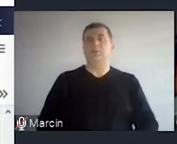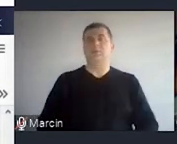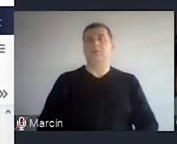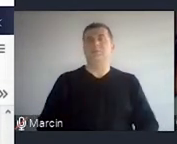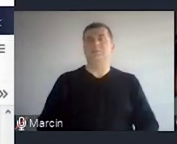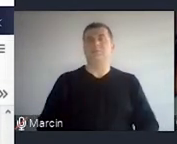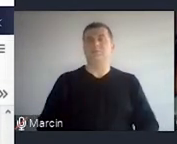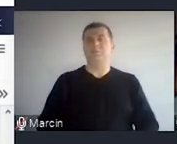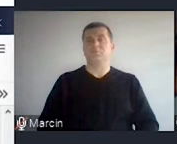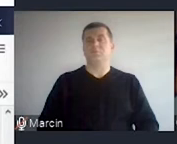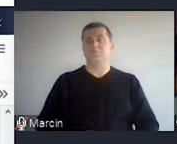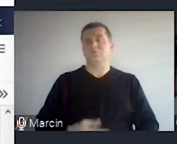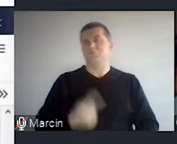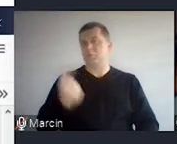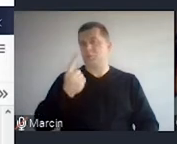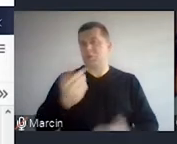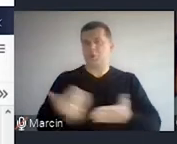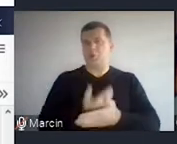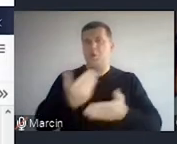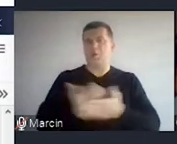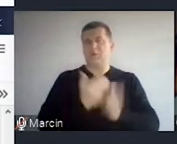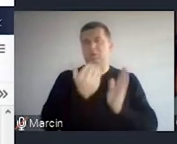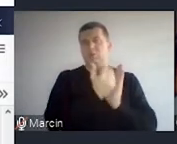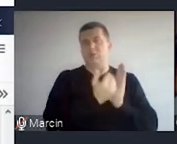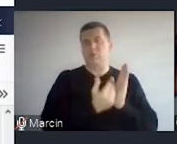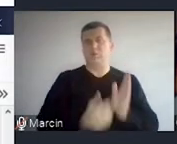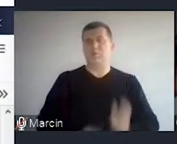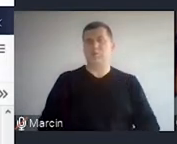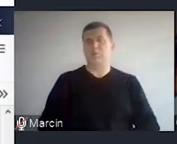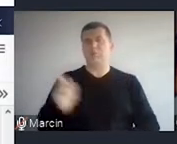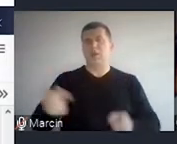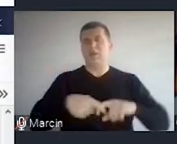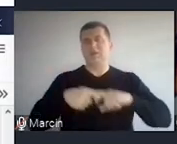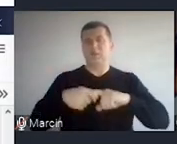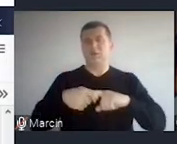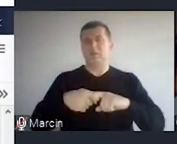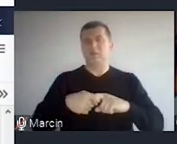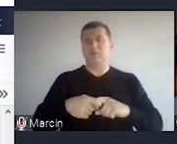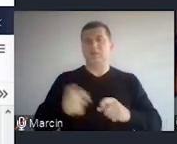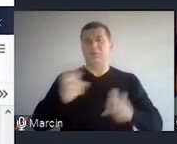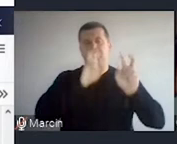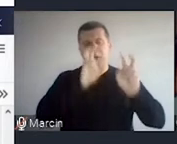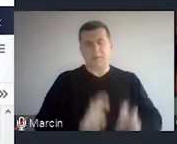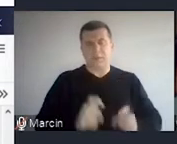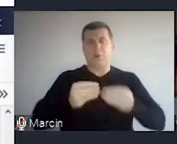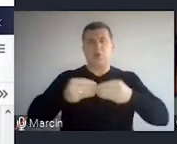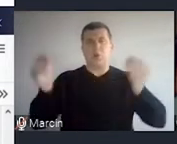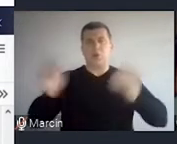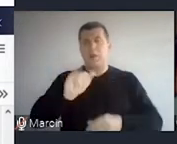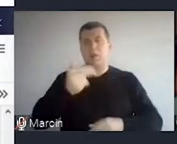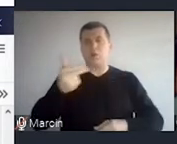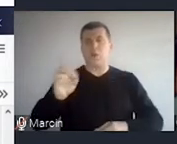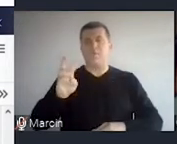w takim to super innowacyjnym programie związanym z badaniami, rozwojem,